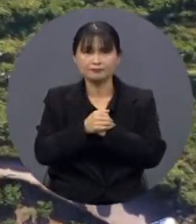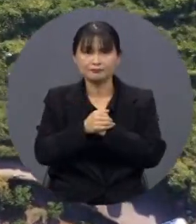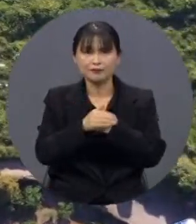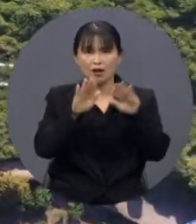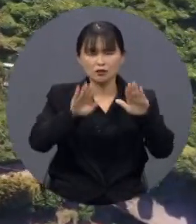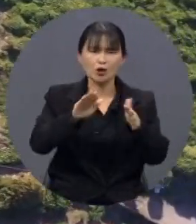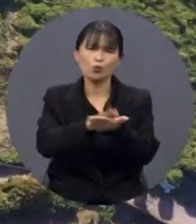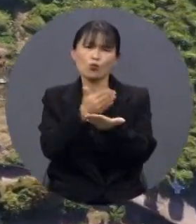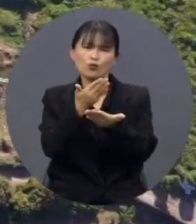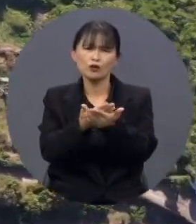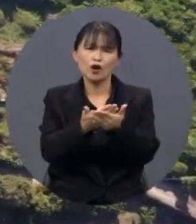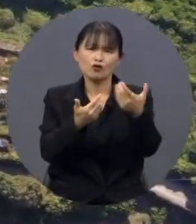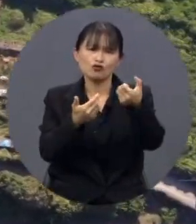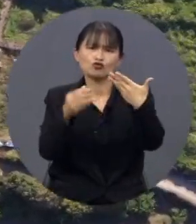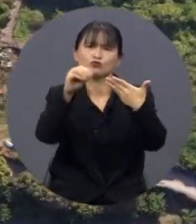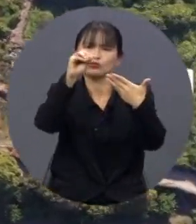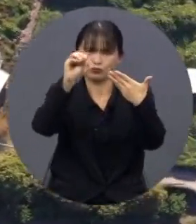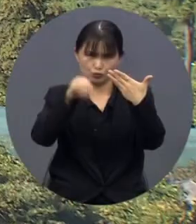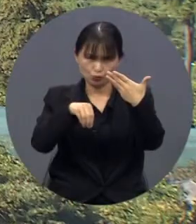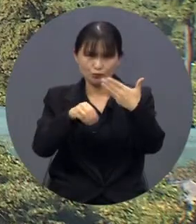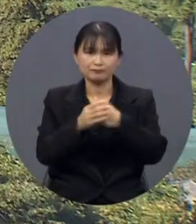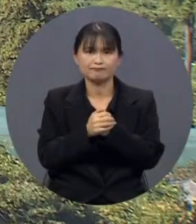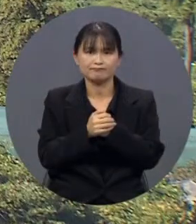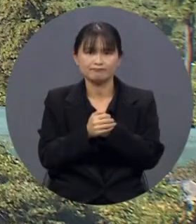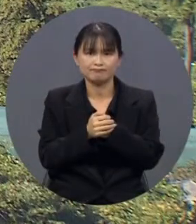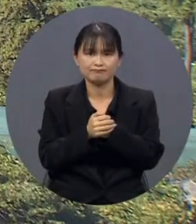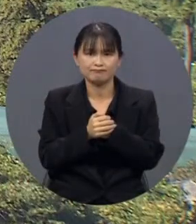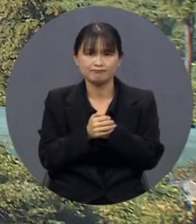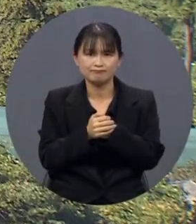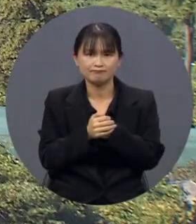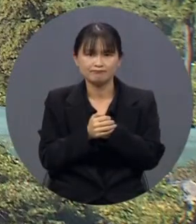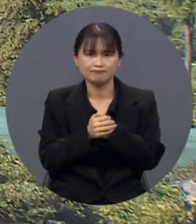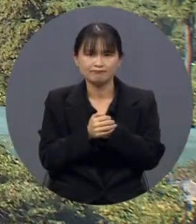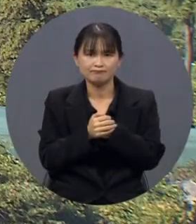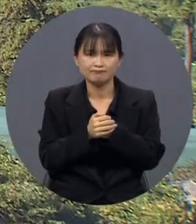현재 공정률은 69% 보이고 있습니다